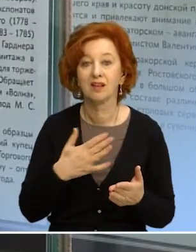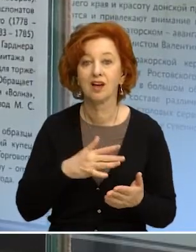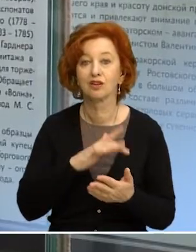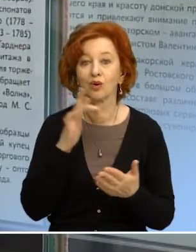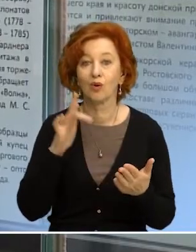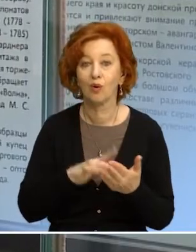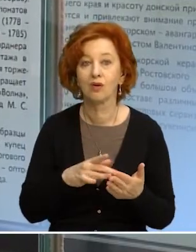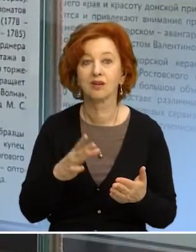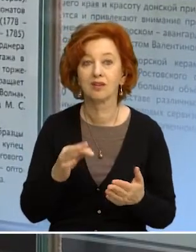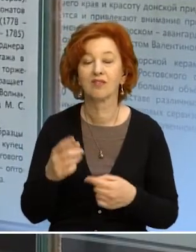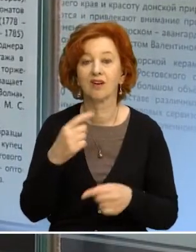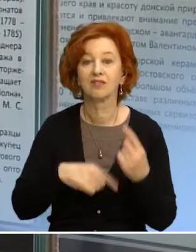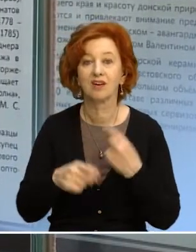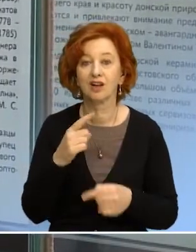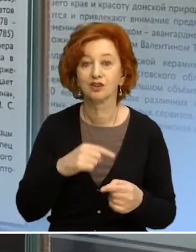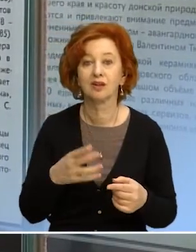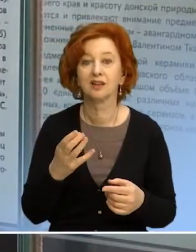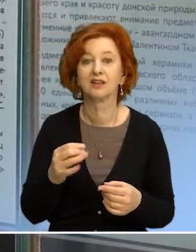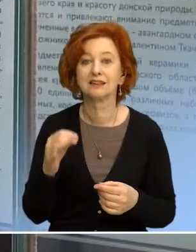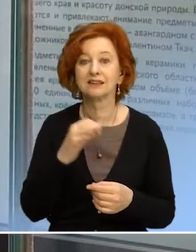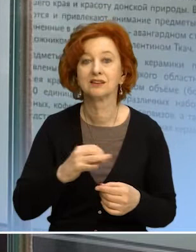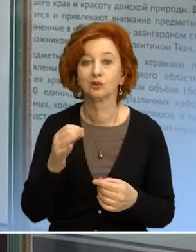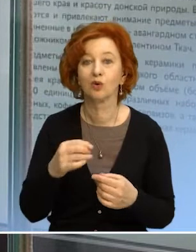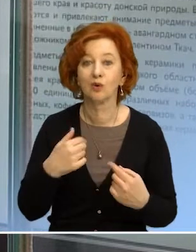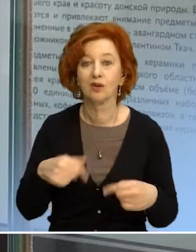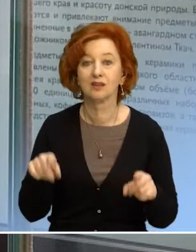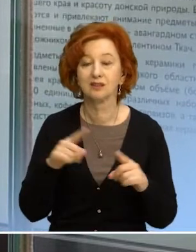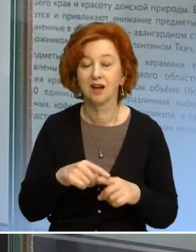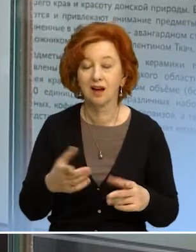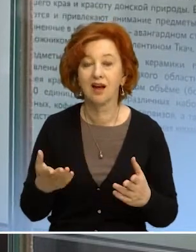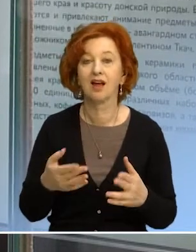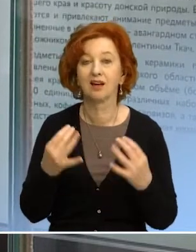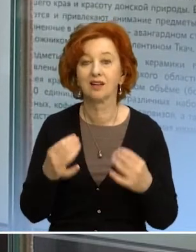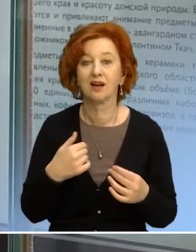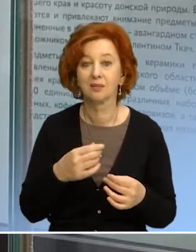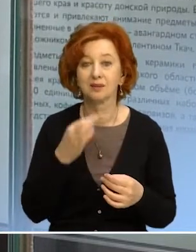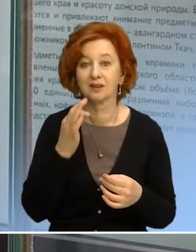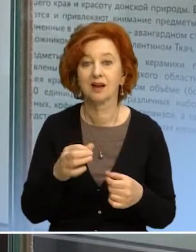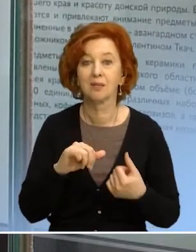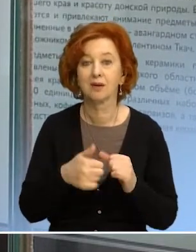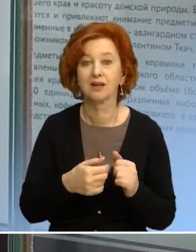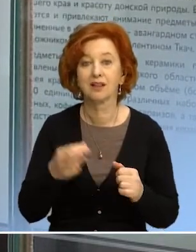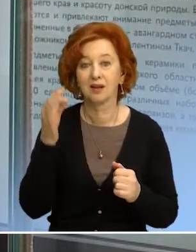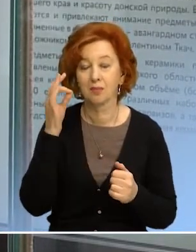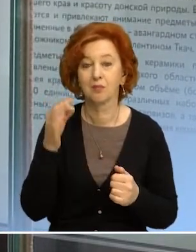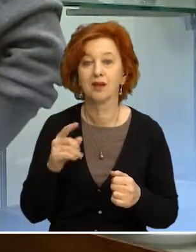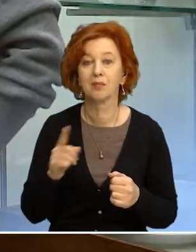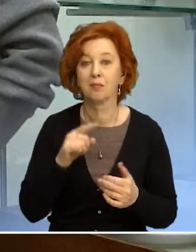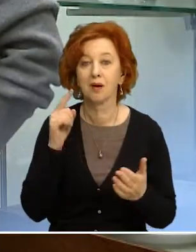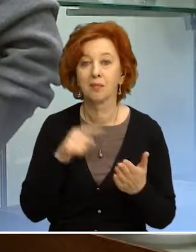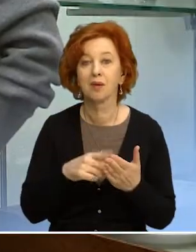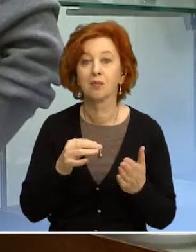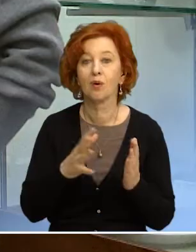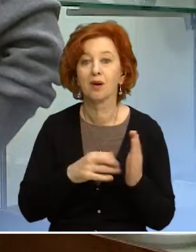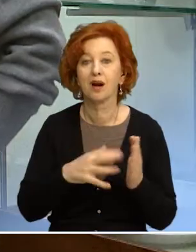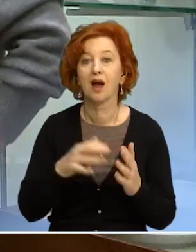наш город, возвращаемся, но история наша такая, ничего не поделаешь, и об этом надо постоянно напоминать.